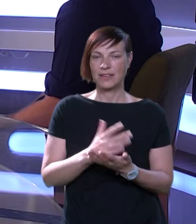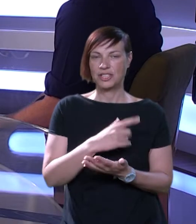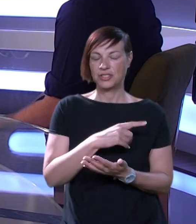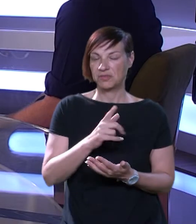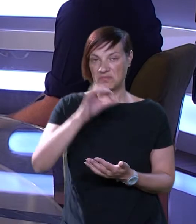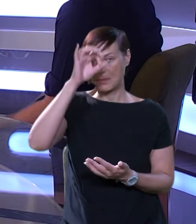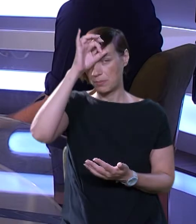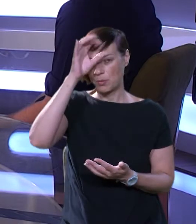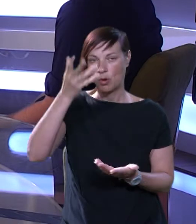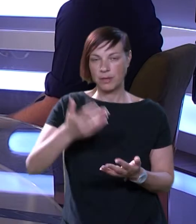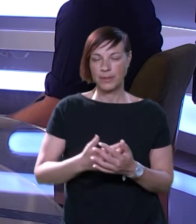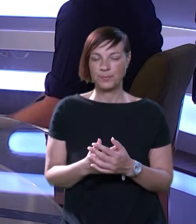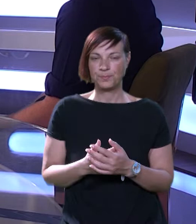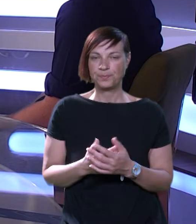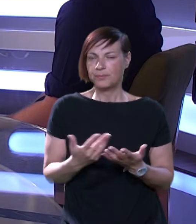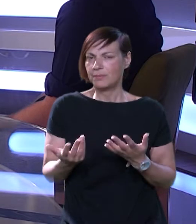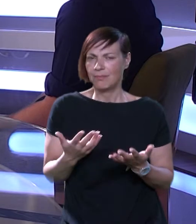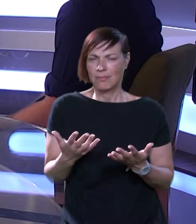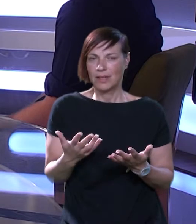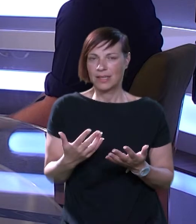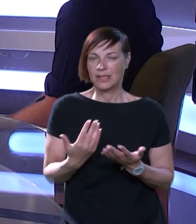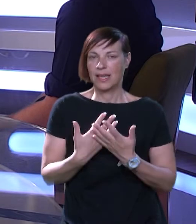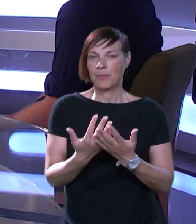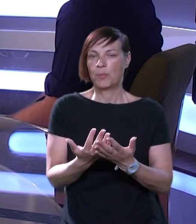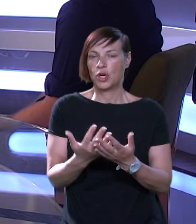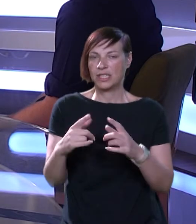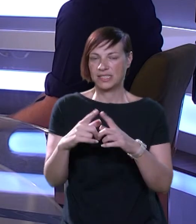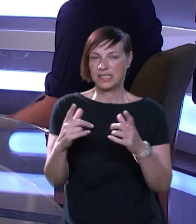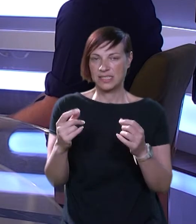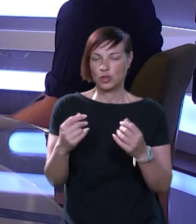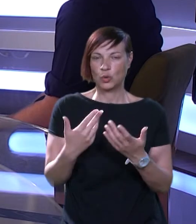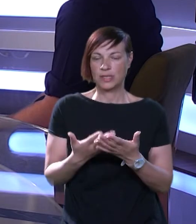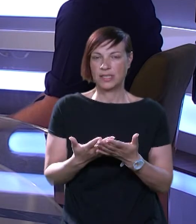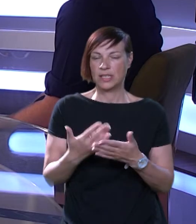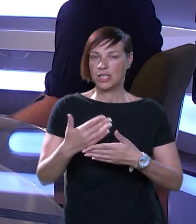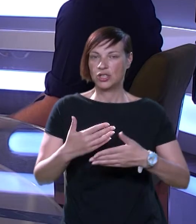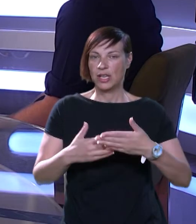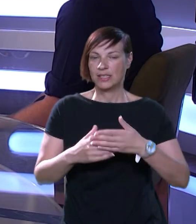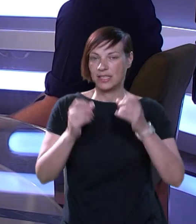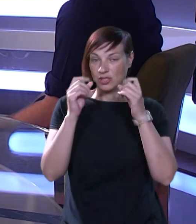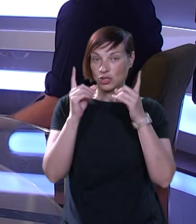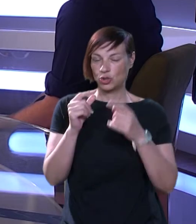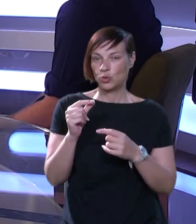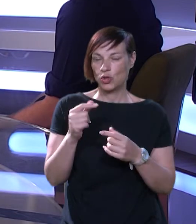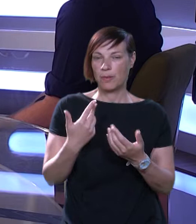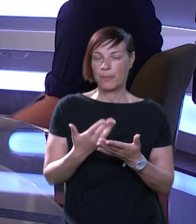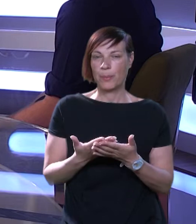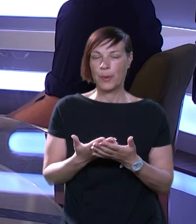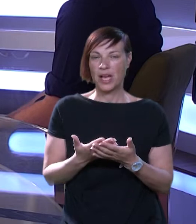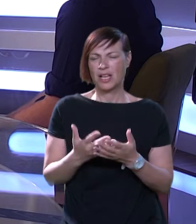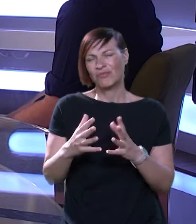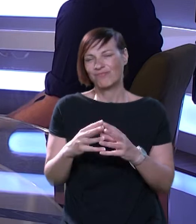većina ljudi, nema pojma gdje je uopće Brodarski institut. I to je ono arhitektonsko čudo malo, to je